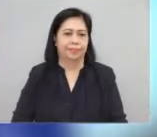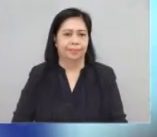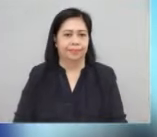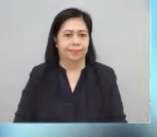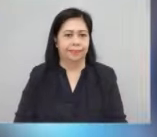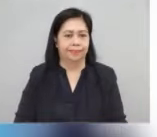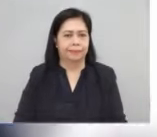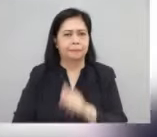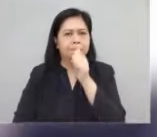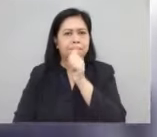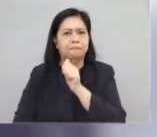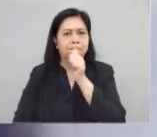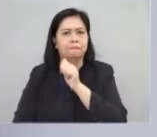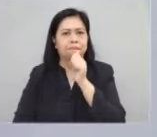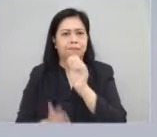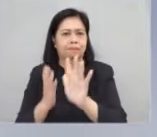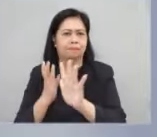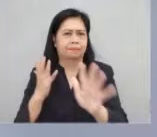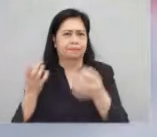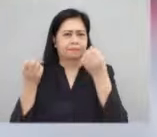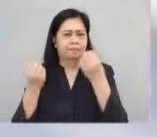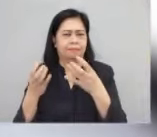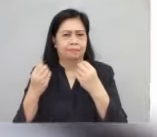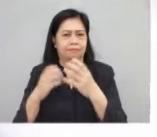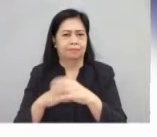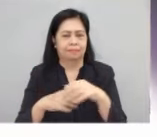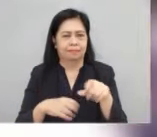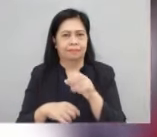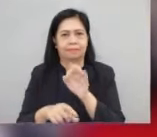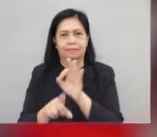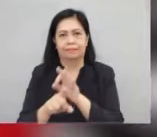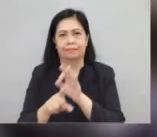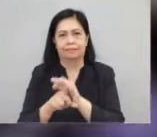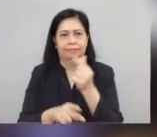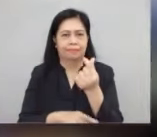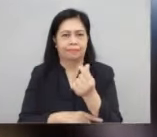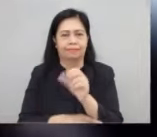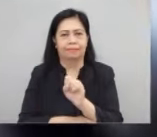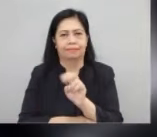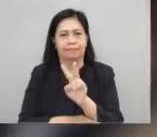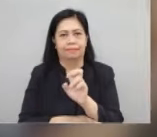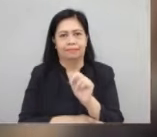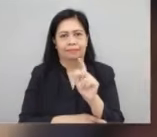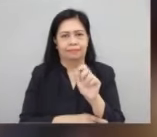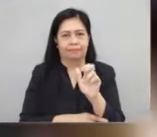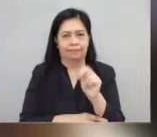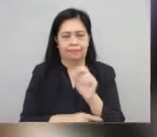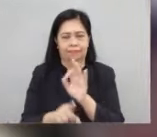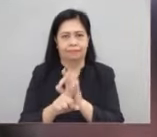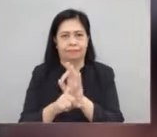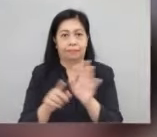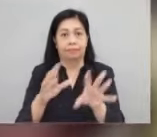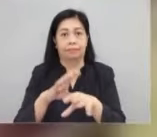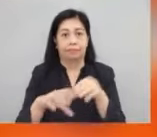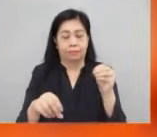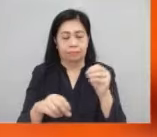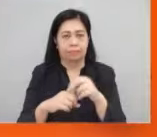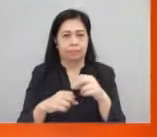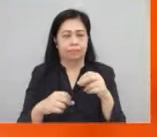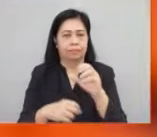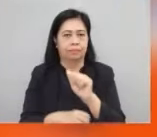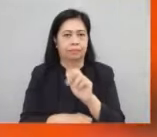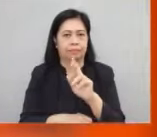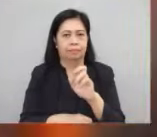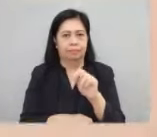Nagtiyaga sa mahabang pila ang libo-libong karats o fans ng K-pop group na Seventeen sa labas ng Philippine Arena sa Bulacan kanina. Hindi